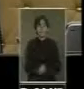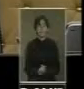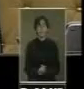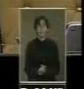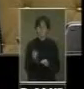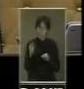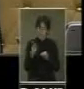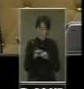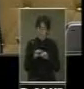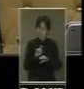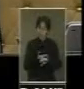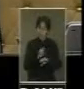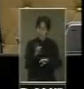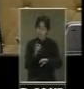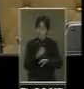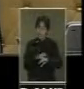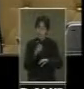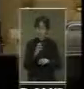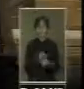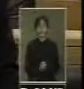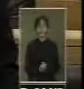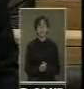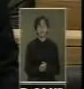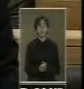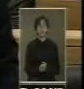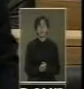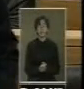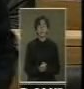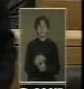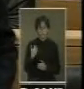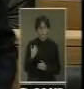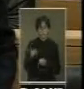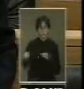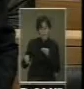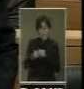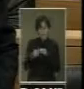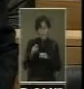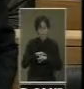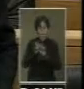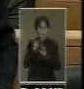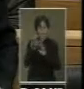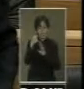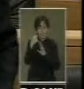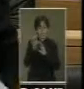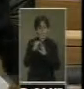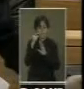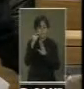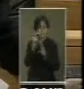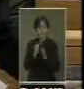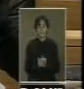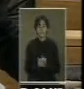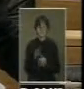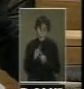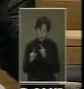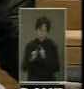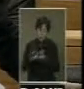ได้อีกนิดนึงนะครับผมให้อีกนิดนึงครับ ผมขอสิทธิของคุณอนุดิษฐ์ครับท่านครับ10นาทีครับอีก10นาทีคุณอนุดิษฐ์ครับบ